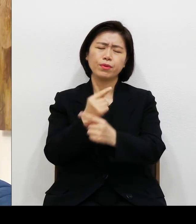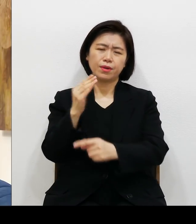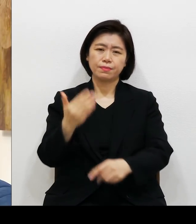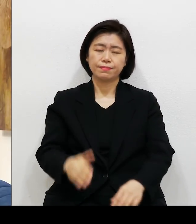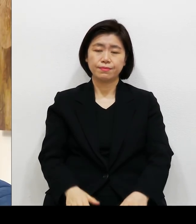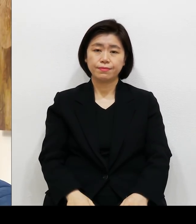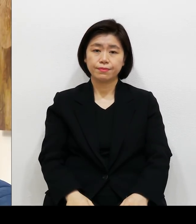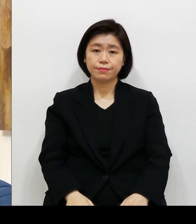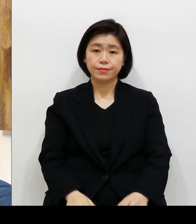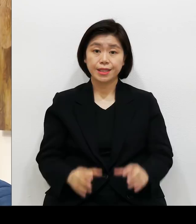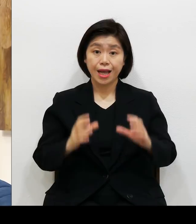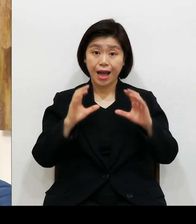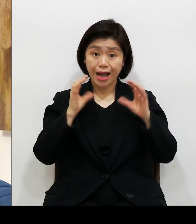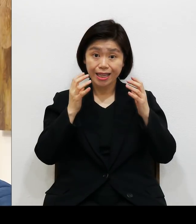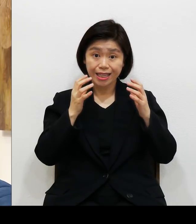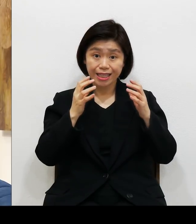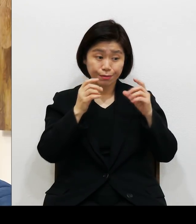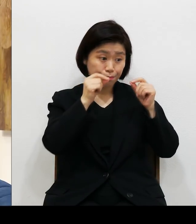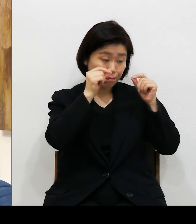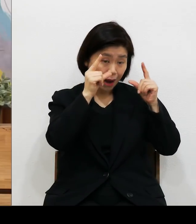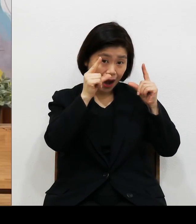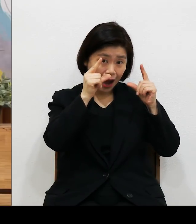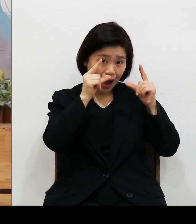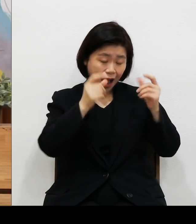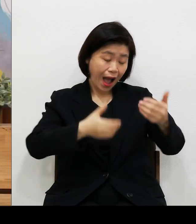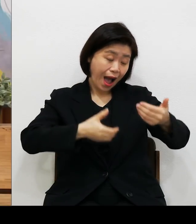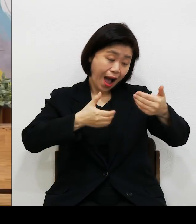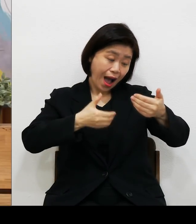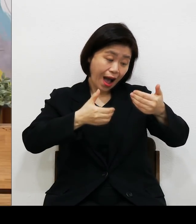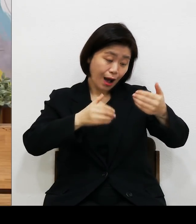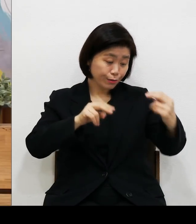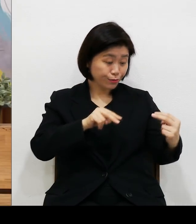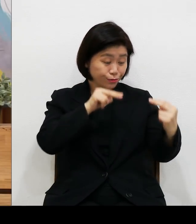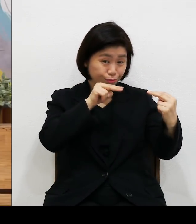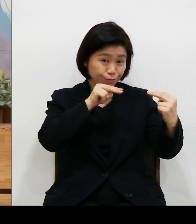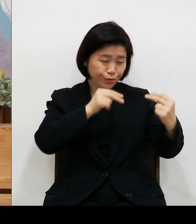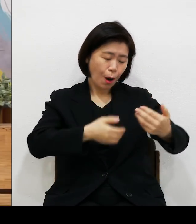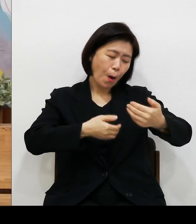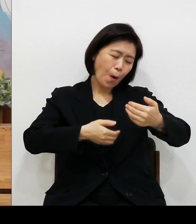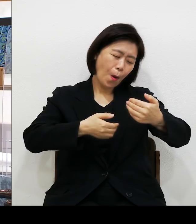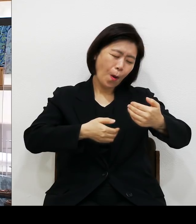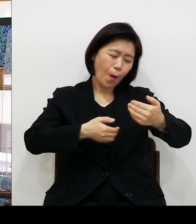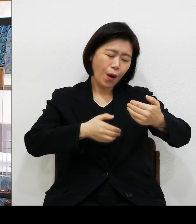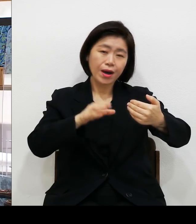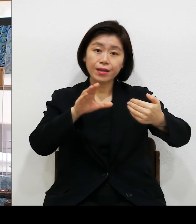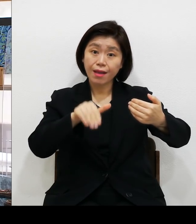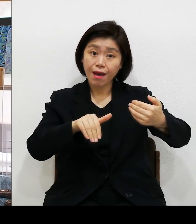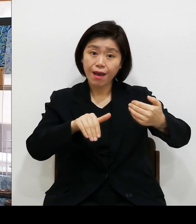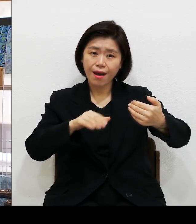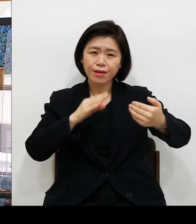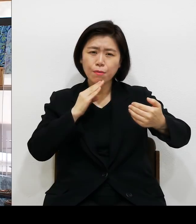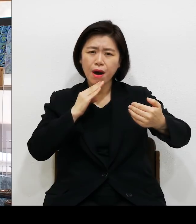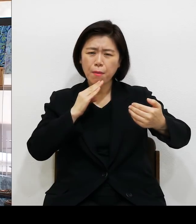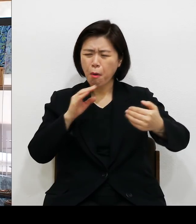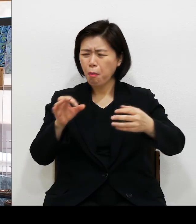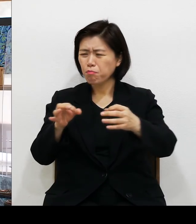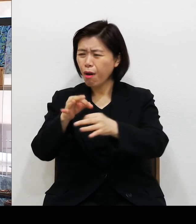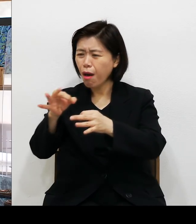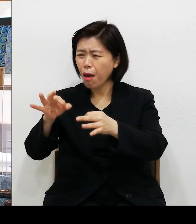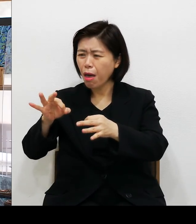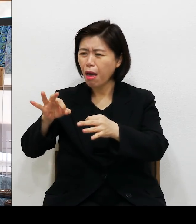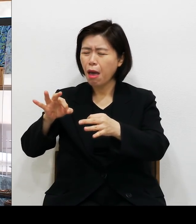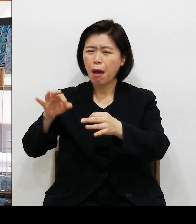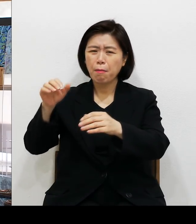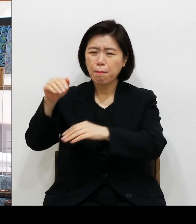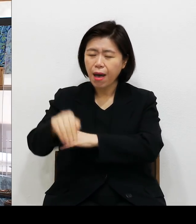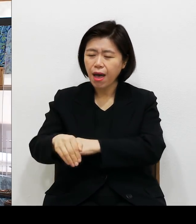아이가 눈을 뜨고 있으면 너무 예쁘고 좋은 너무 거예요. 예쁘죠. 네, 그 얘만 바라보면 그 뭐 경제적인 상황, 저